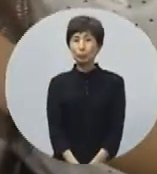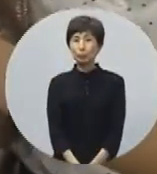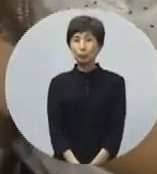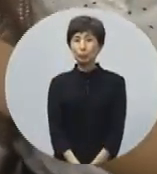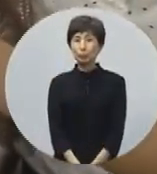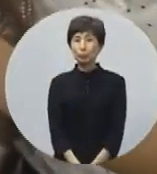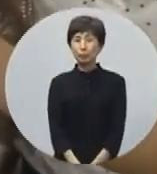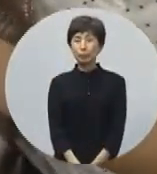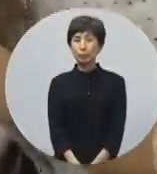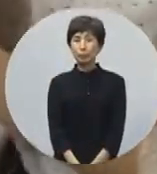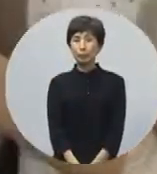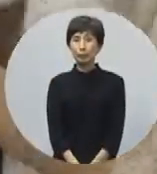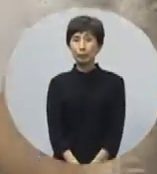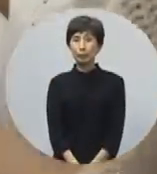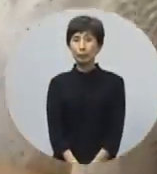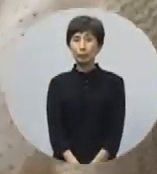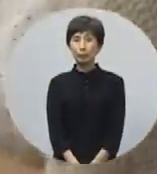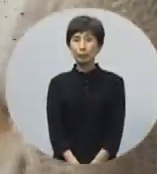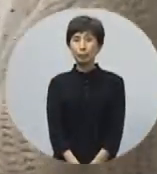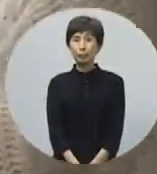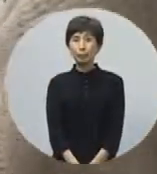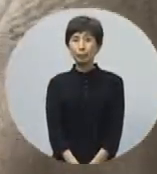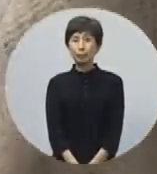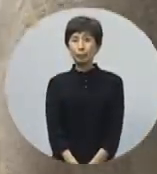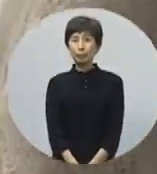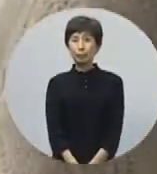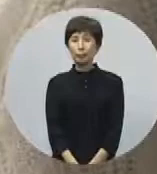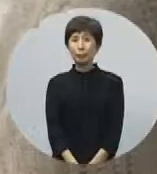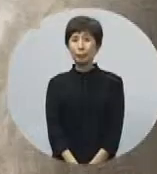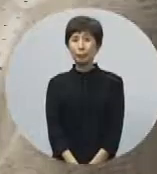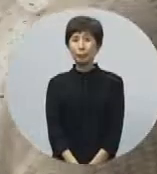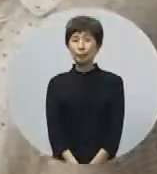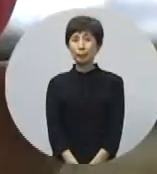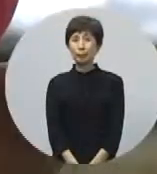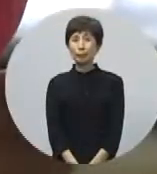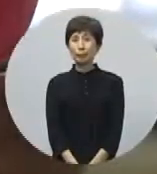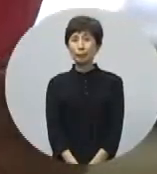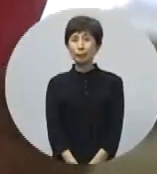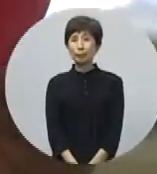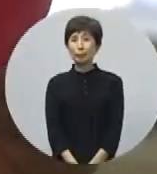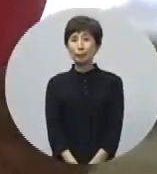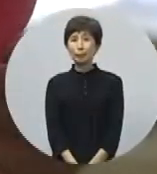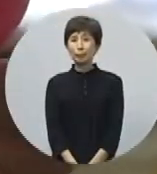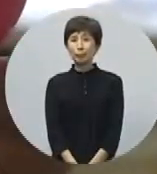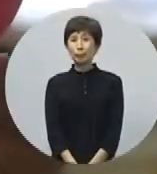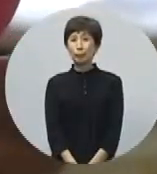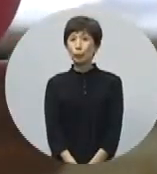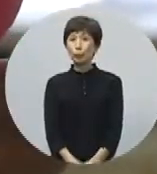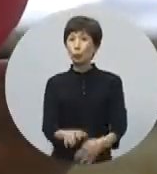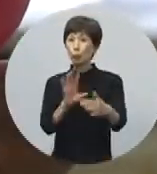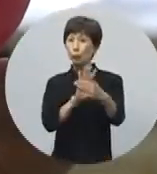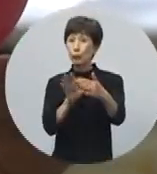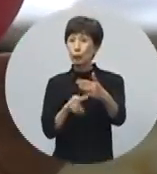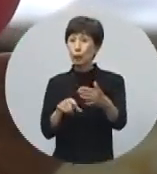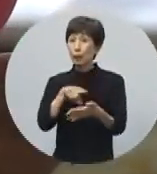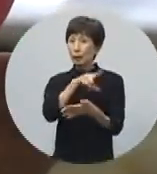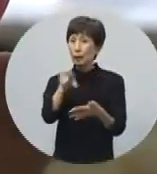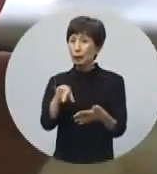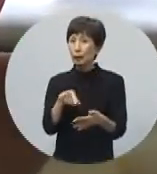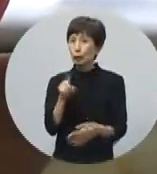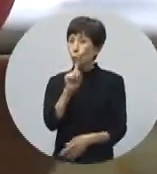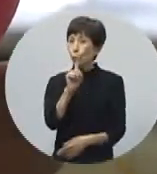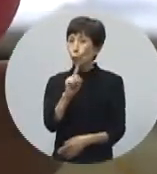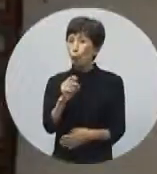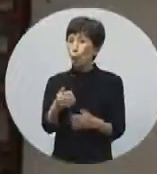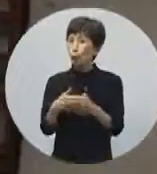では結果はこちらで、藤沢地区。 藤沢地区のどこがおすすめです